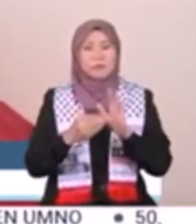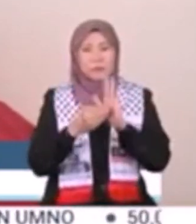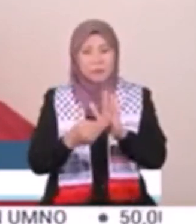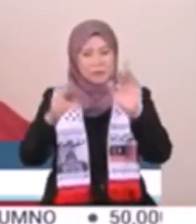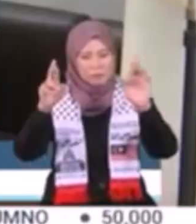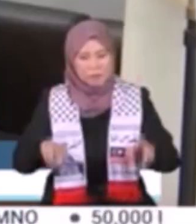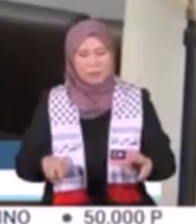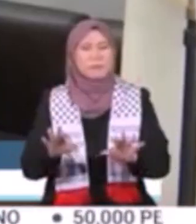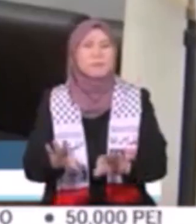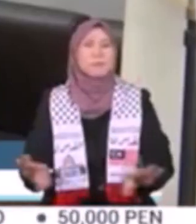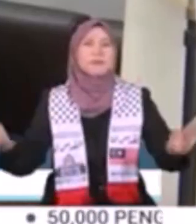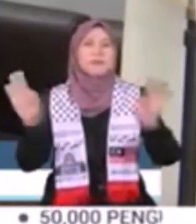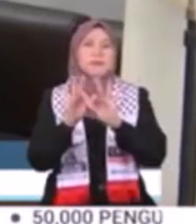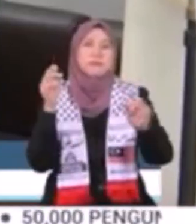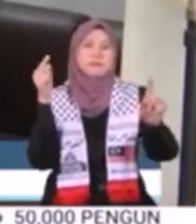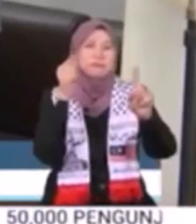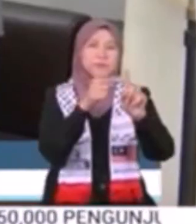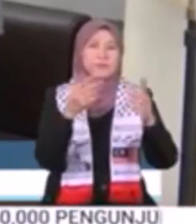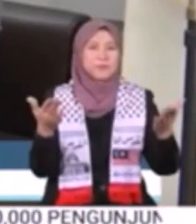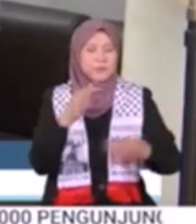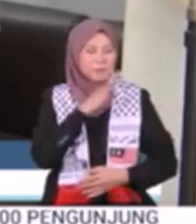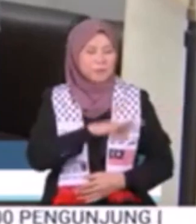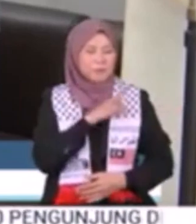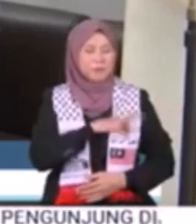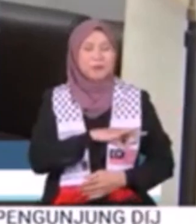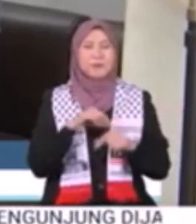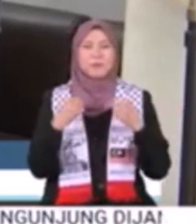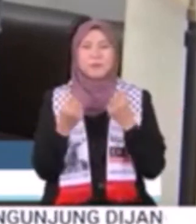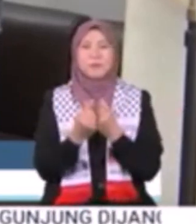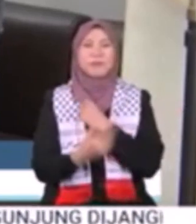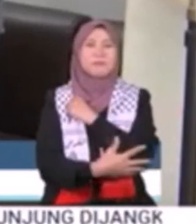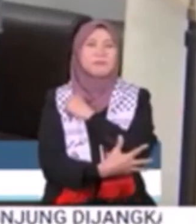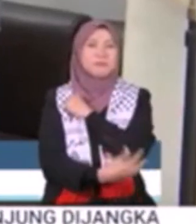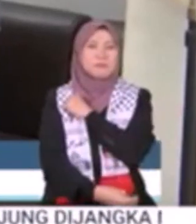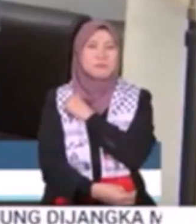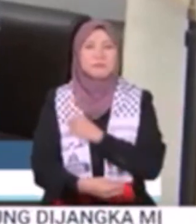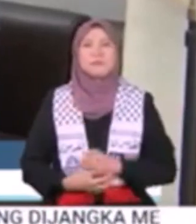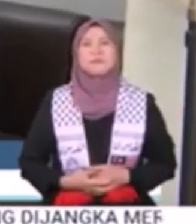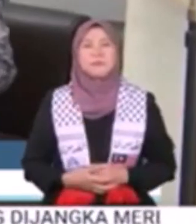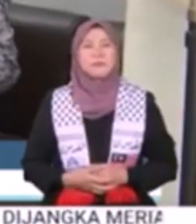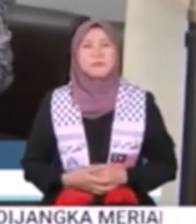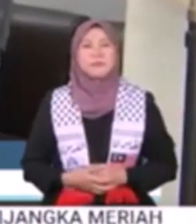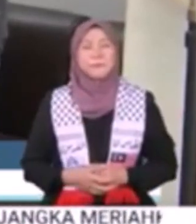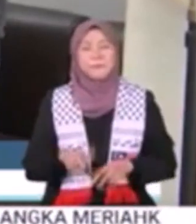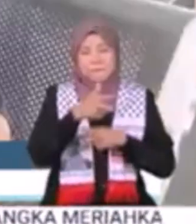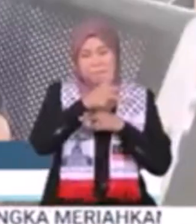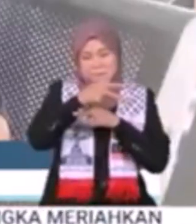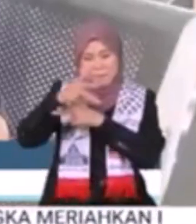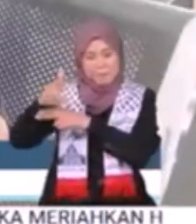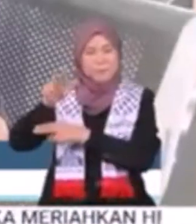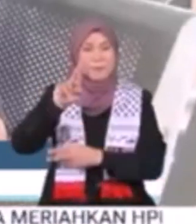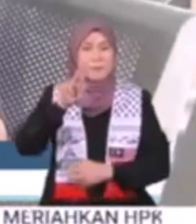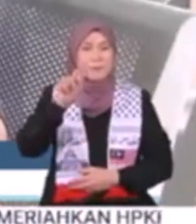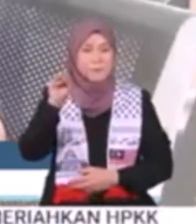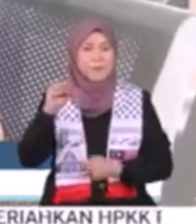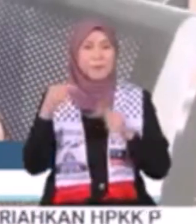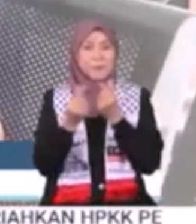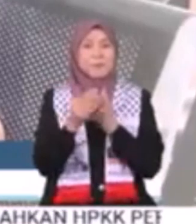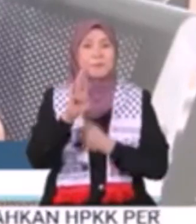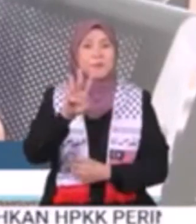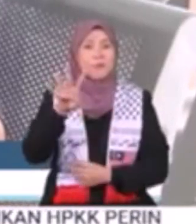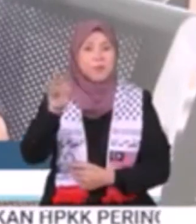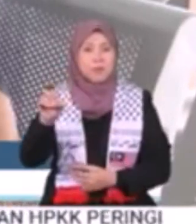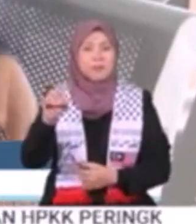rakyat menjadi keutamaan dengan memberi manfaat buat golongan yang kurang berkemampuan. Tinjauan RTM mendapati golongan